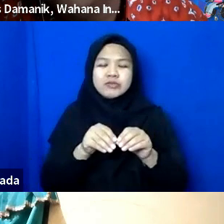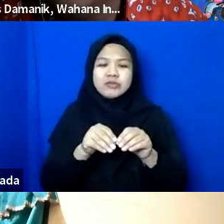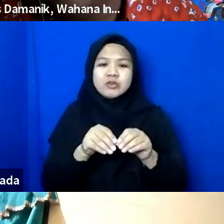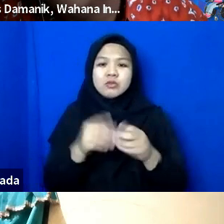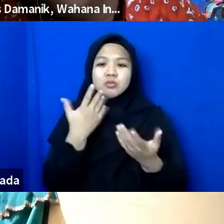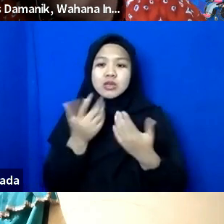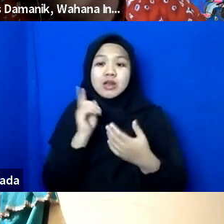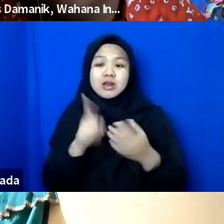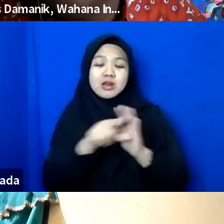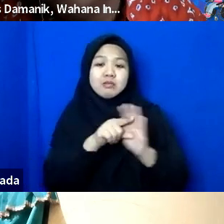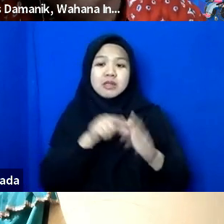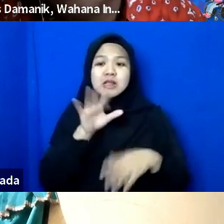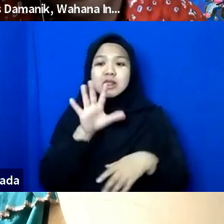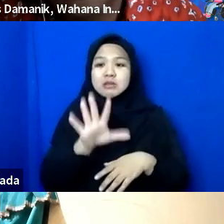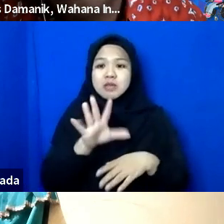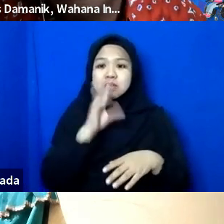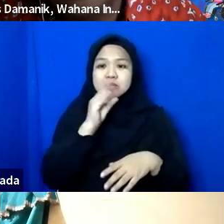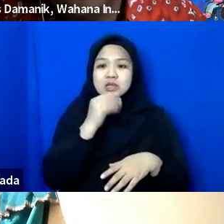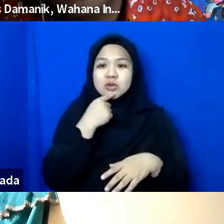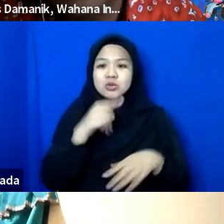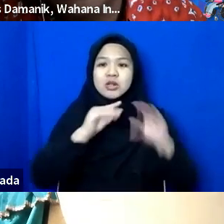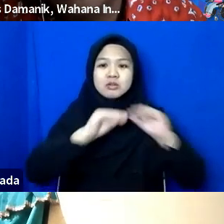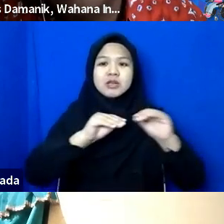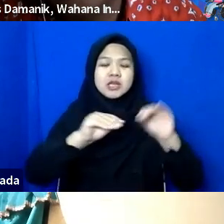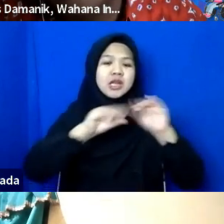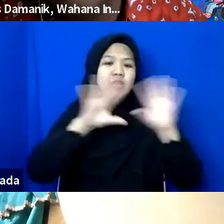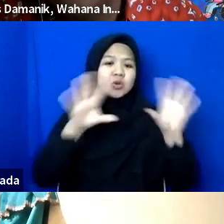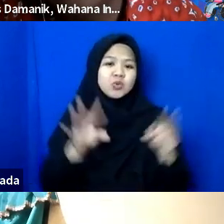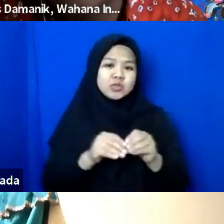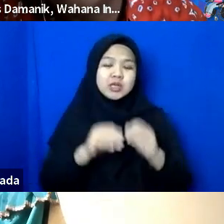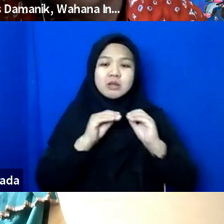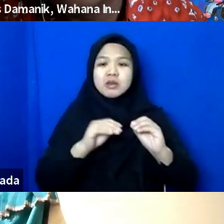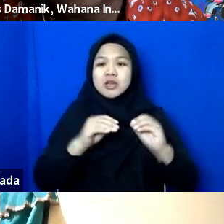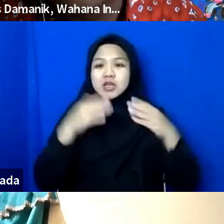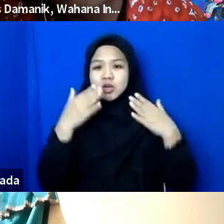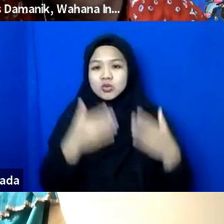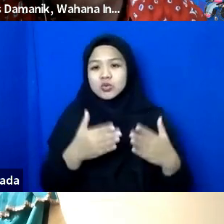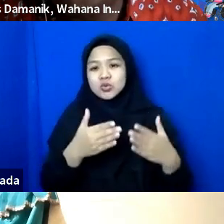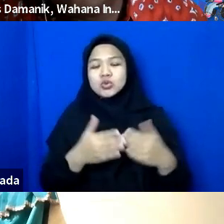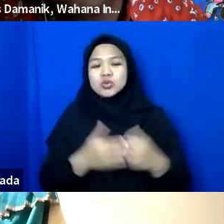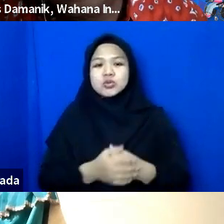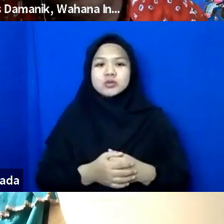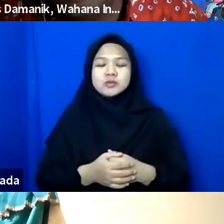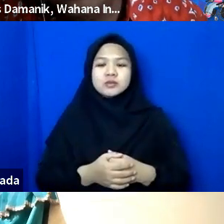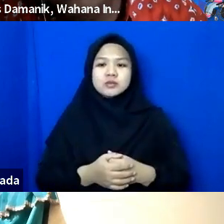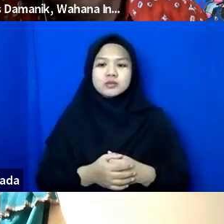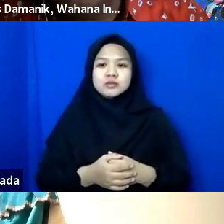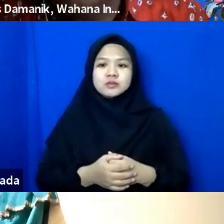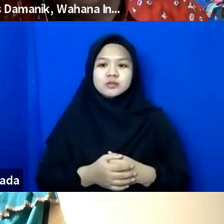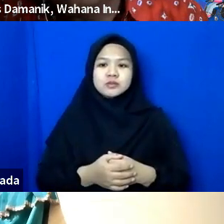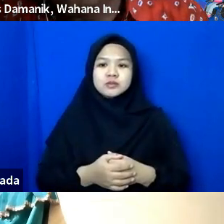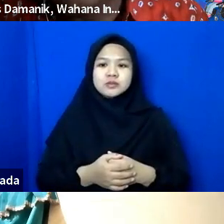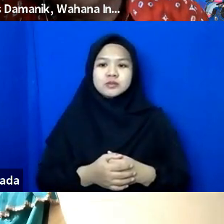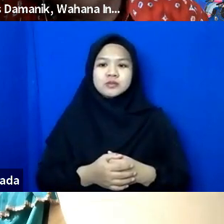ada di pasal 15 soal pendidikan inklusif Hai pendidikan khusus tepatnya ya Nah